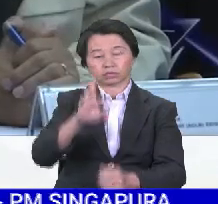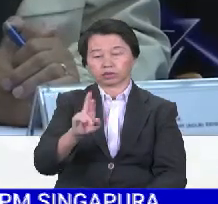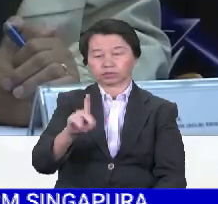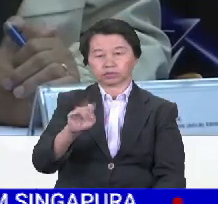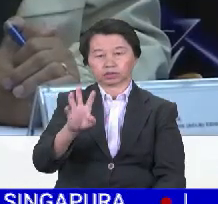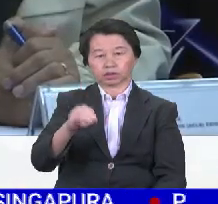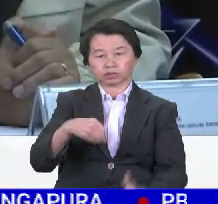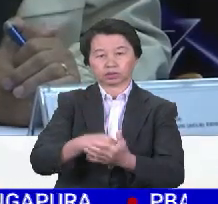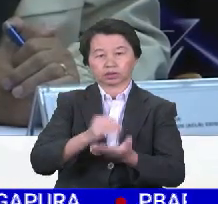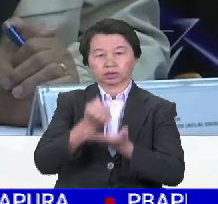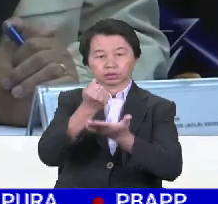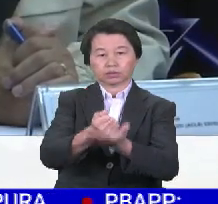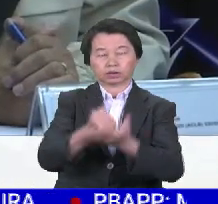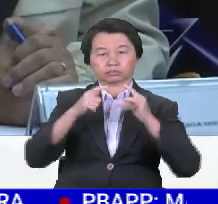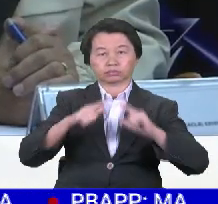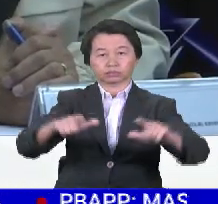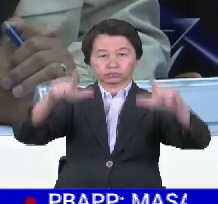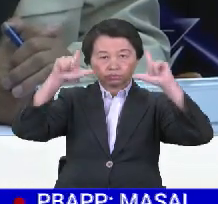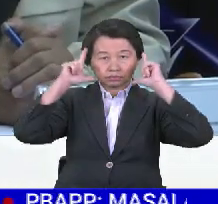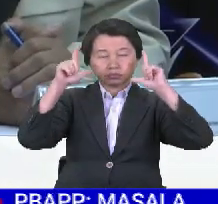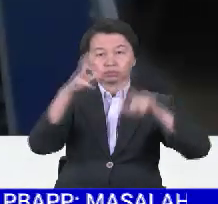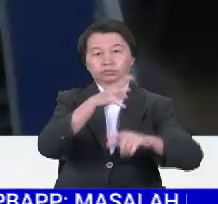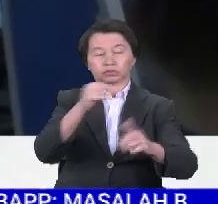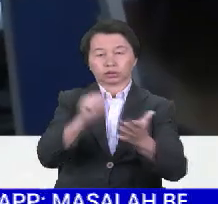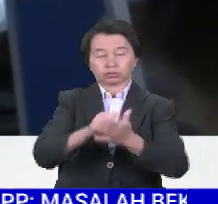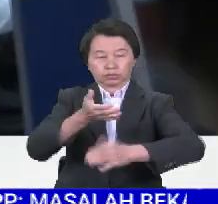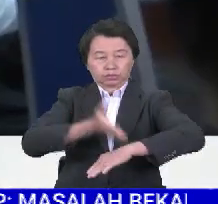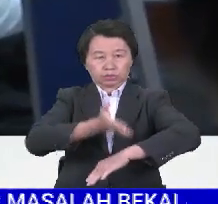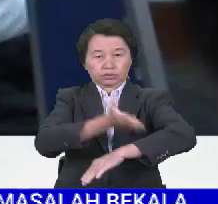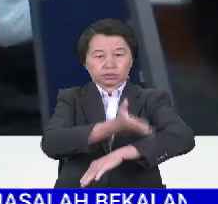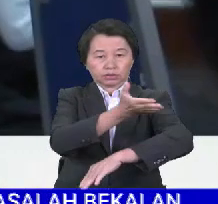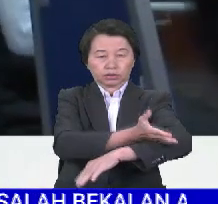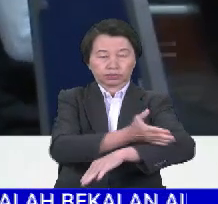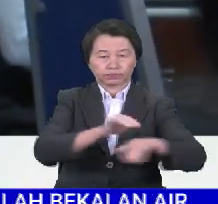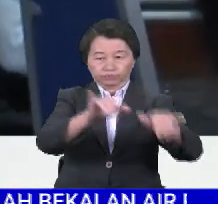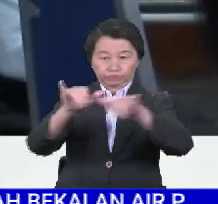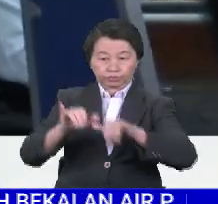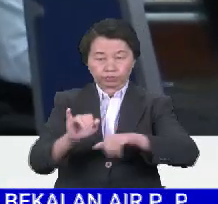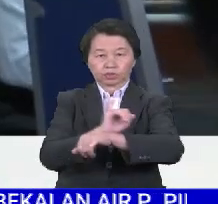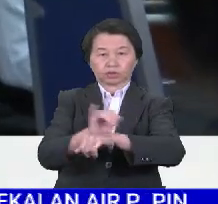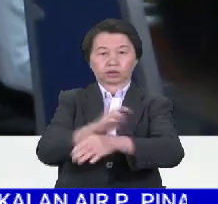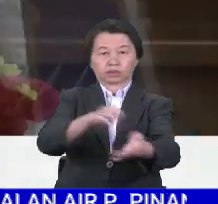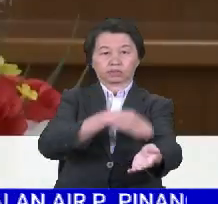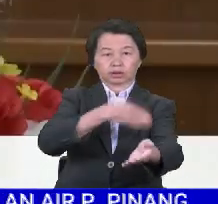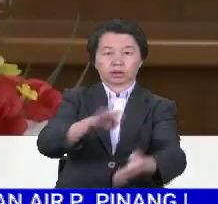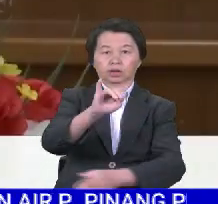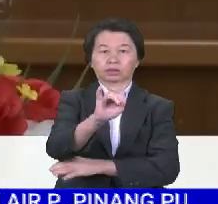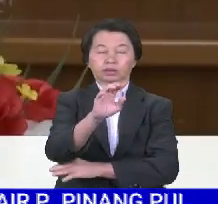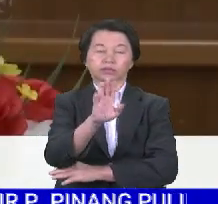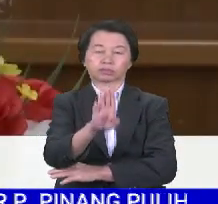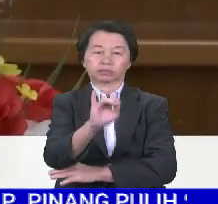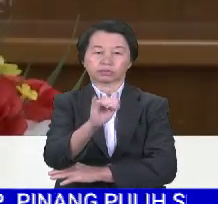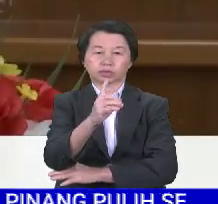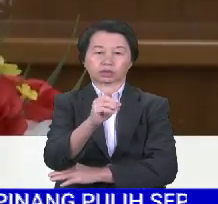RTM dalam membantu memartabatkan serta mempertingkatkan lagi standard industri muzik bidayuh yang